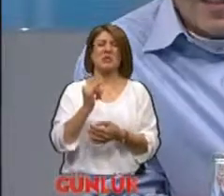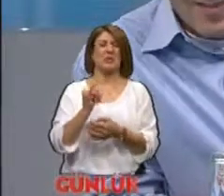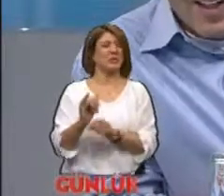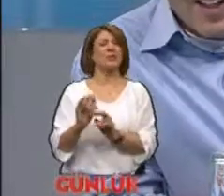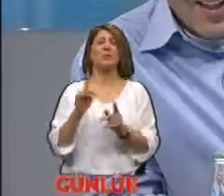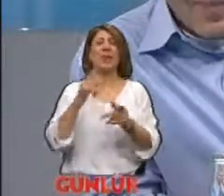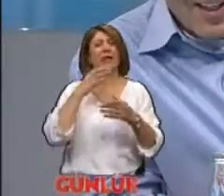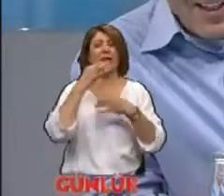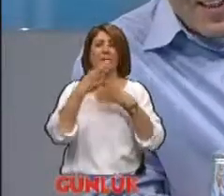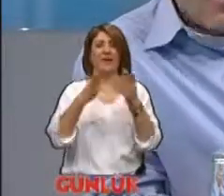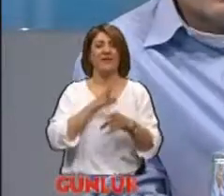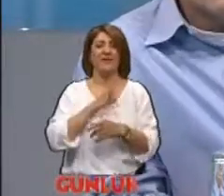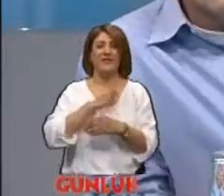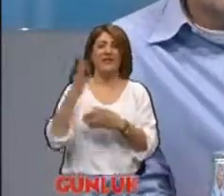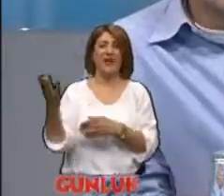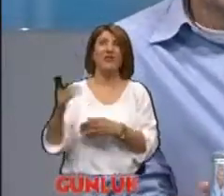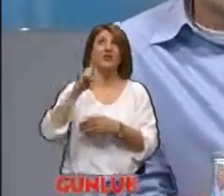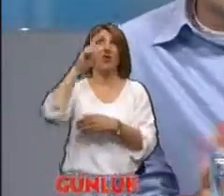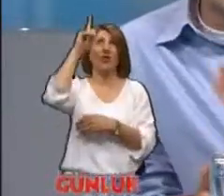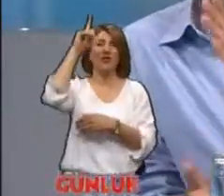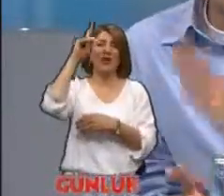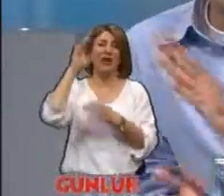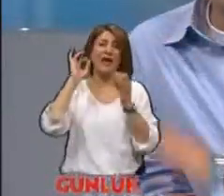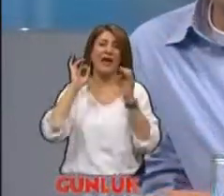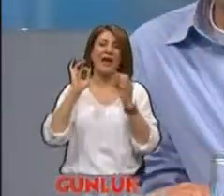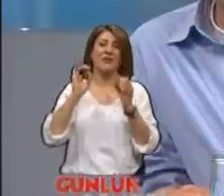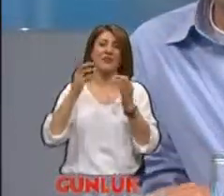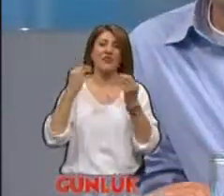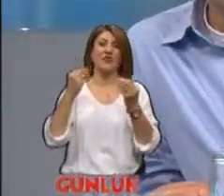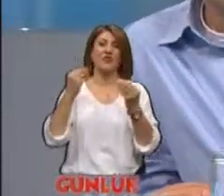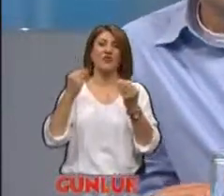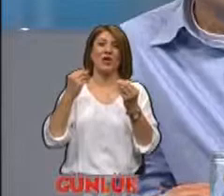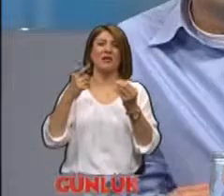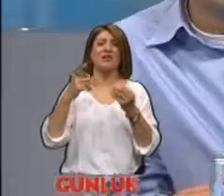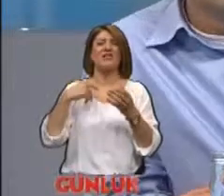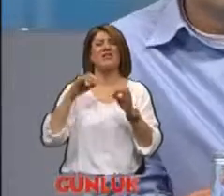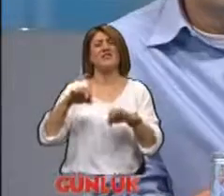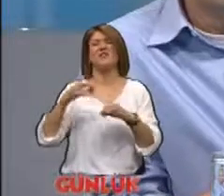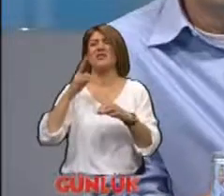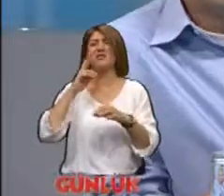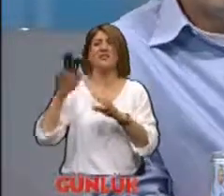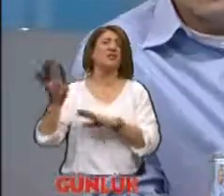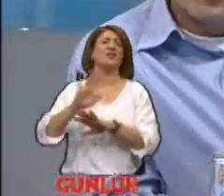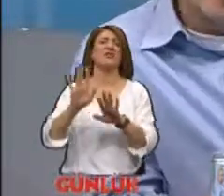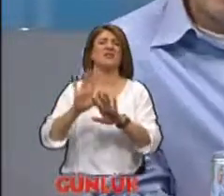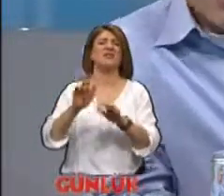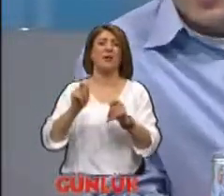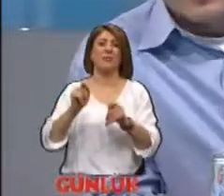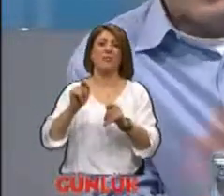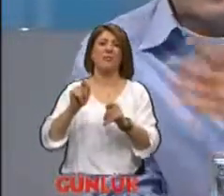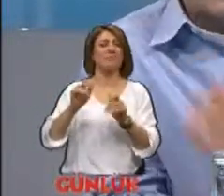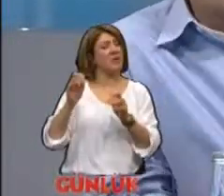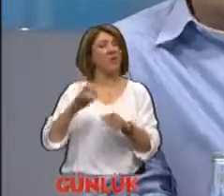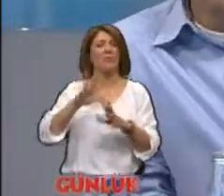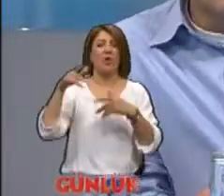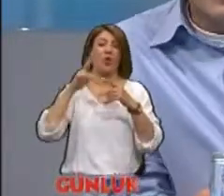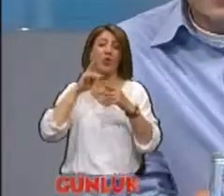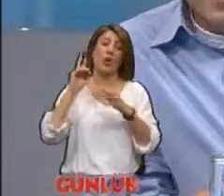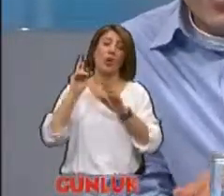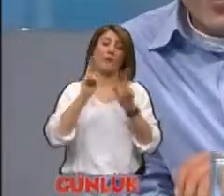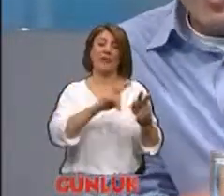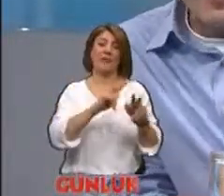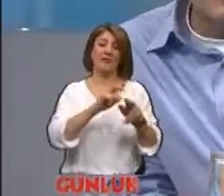baştan söyleyeyim. Ama hani gökten her zaman çok güzel şeyler eğer yağmıyor. Eğer öyleyse hiç yayınlamıyor. Baştan söyledi, sonra da söylemedi demeyelim. Söyledim yani ama artık hazırladık